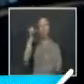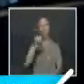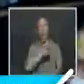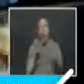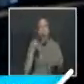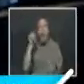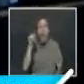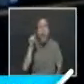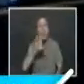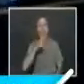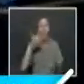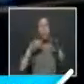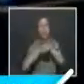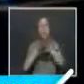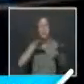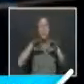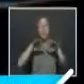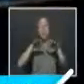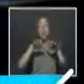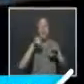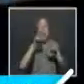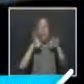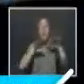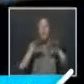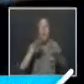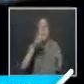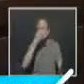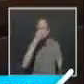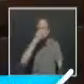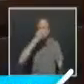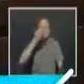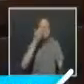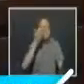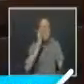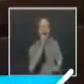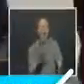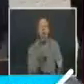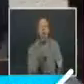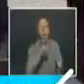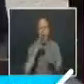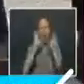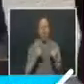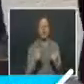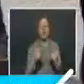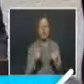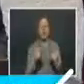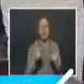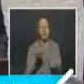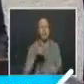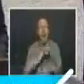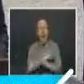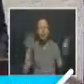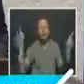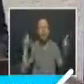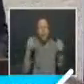הוא. כל מי שנכנס לממשלת, זה ממשלת זדון. זה ממשלה לא לגיטימית בעליל. אסור. הדבר